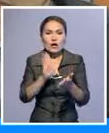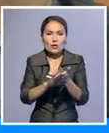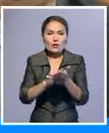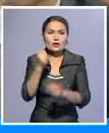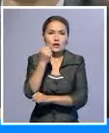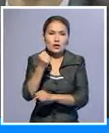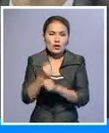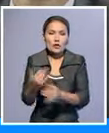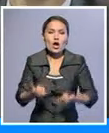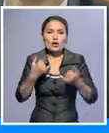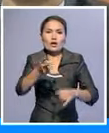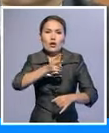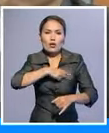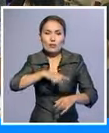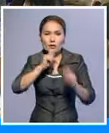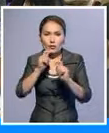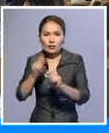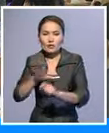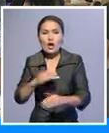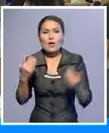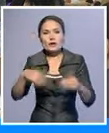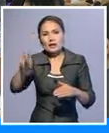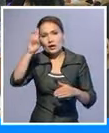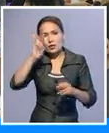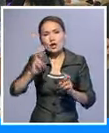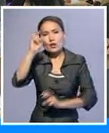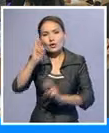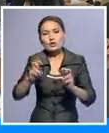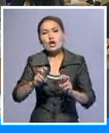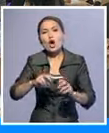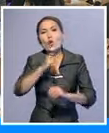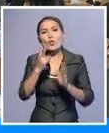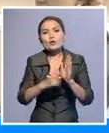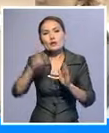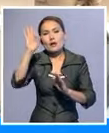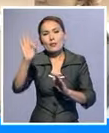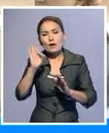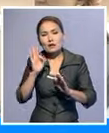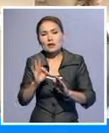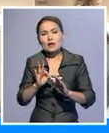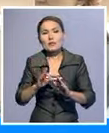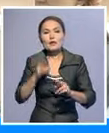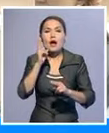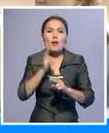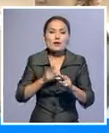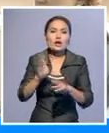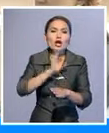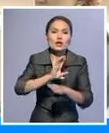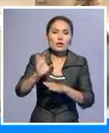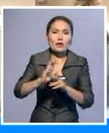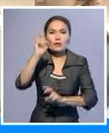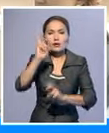құрметті металлург, құрметті кеші төсбелгілерін сыйға тартты. Бүгінде елдегі өнеркәсіптік өндірістің 17% құрайтын тау-кен металлургиясының